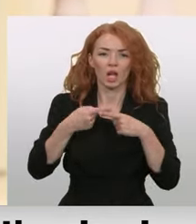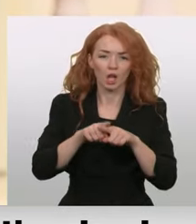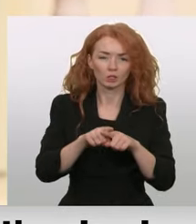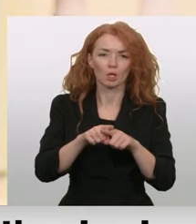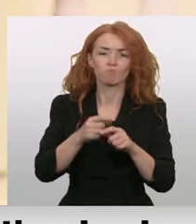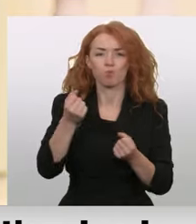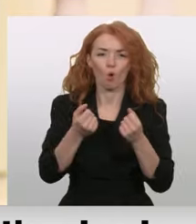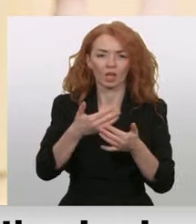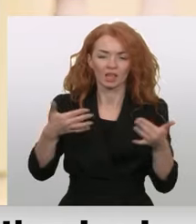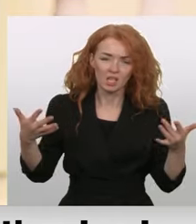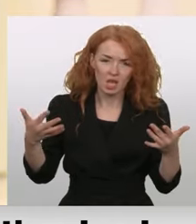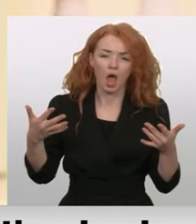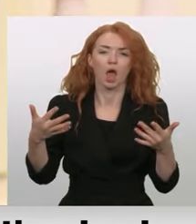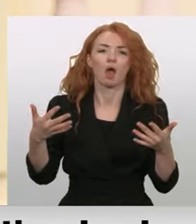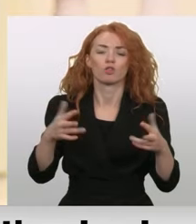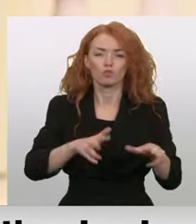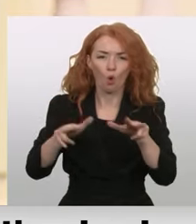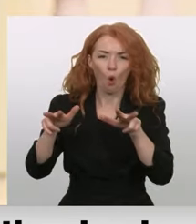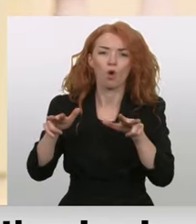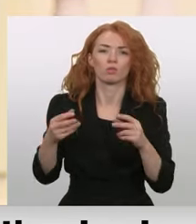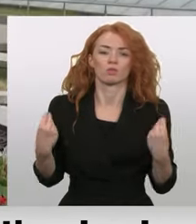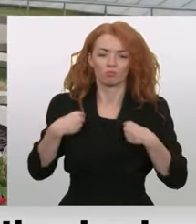droni, ekipējums un karavīru apmācības.